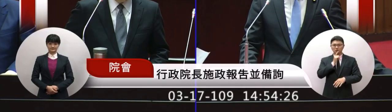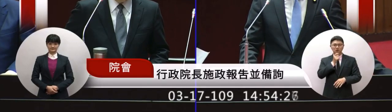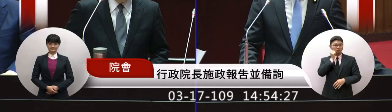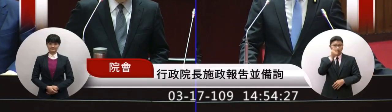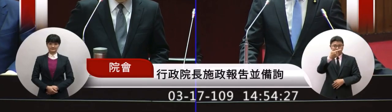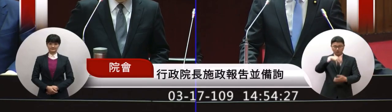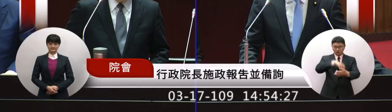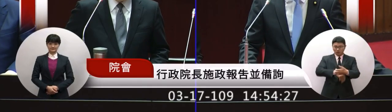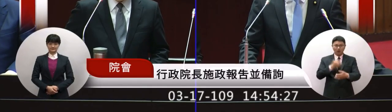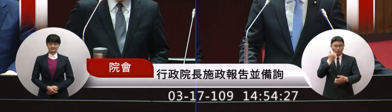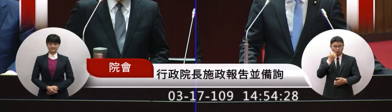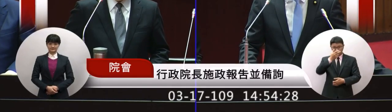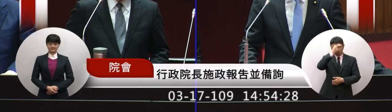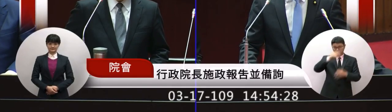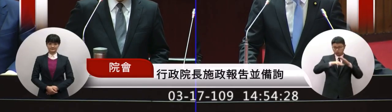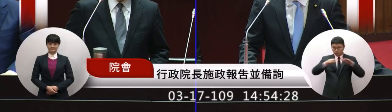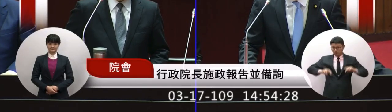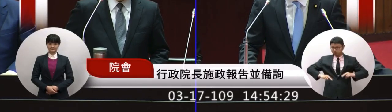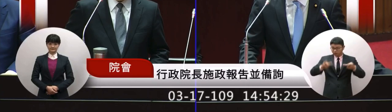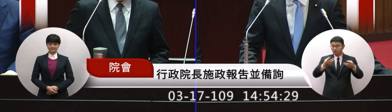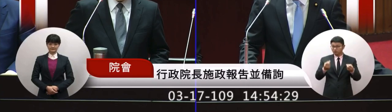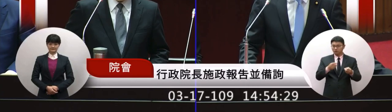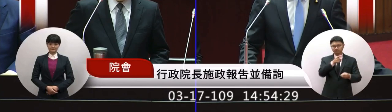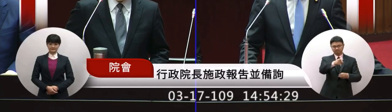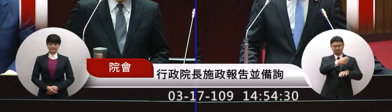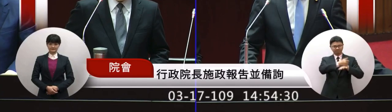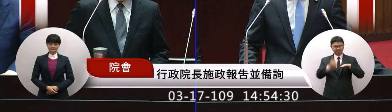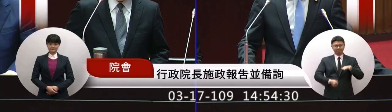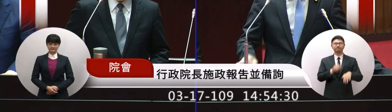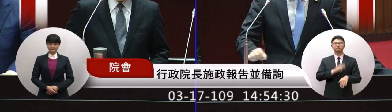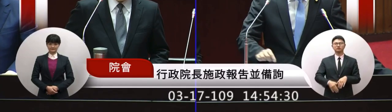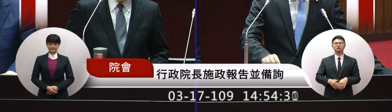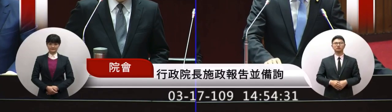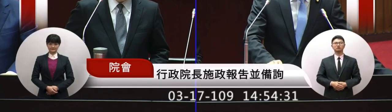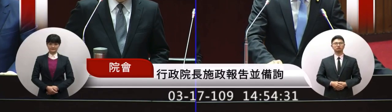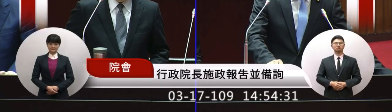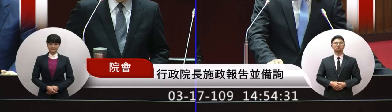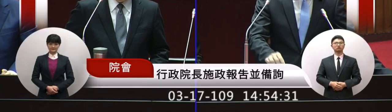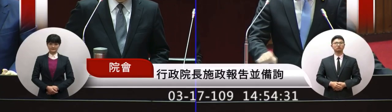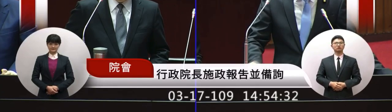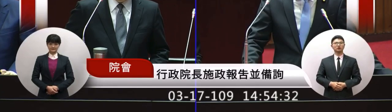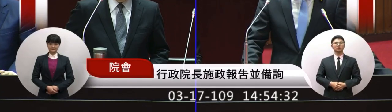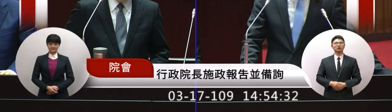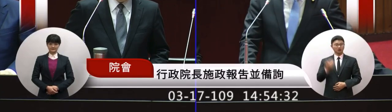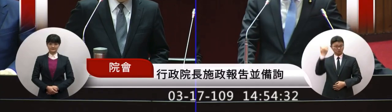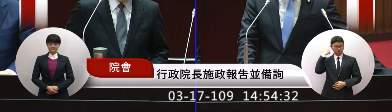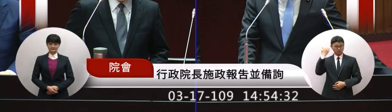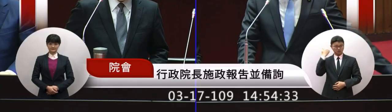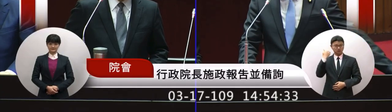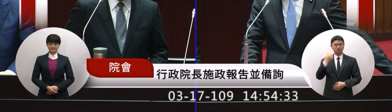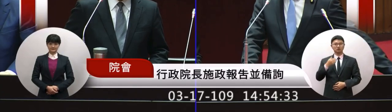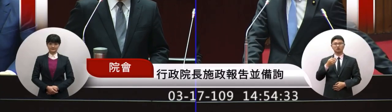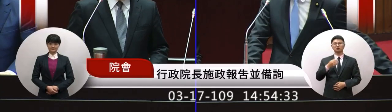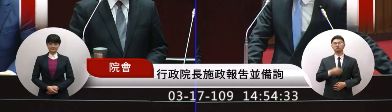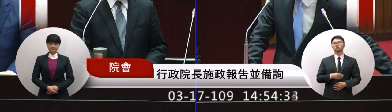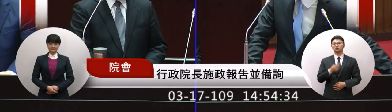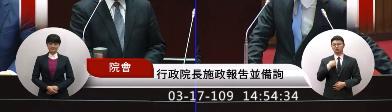内没有办法改善治安，你要下台，很有魄力。所以当时我们来看一